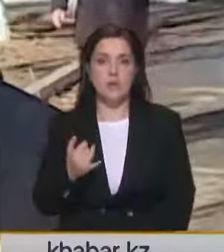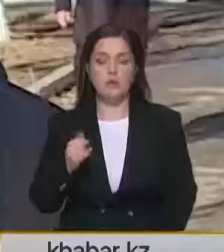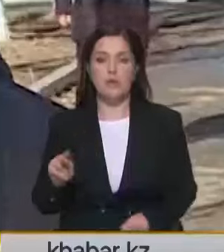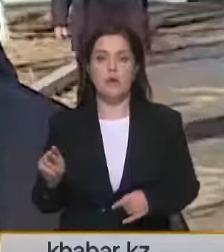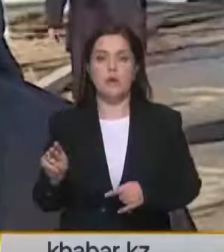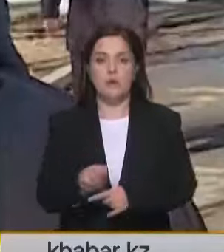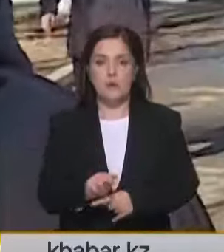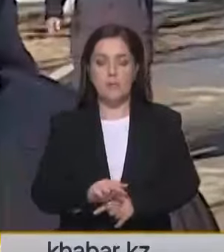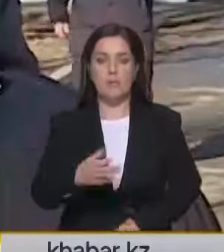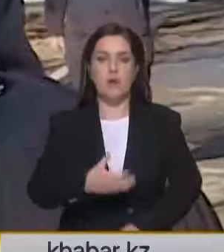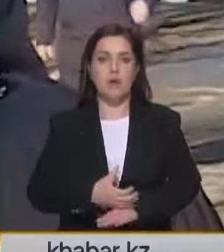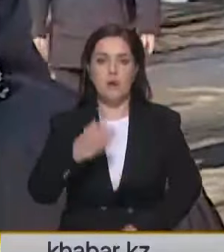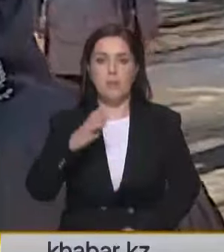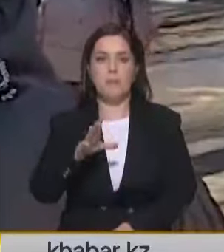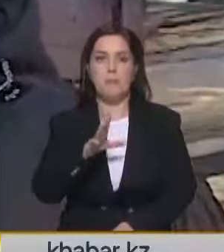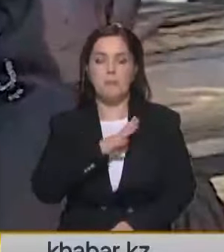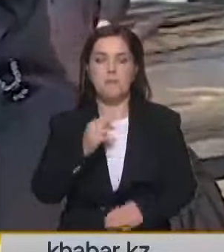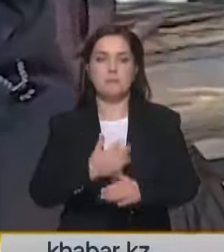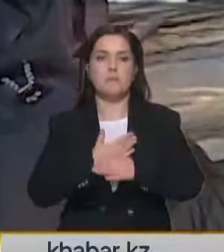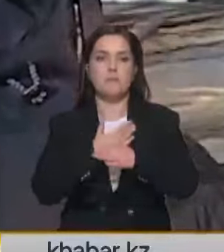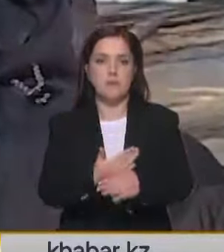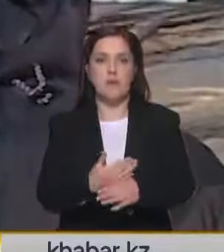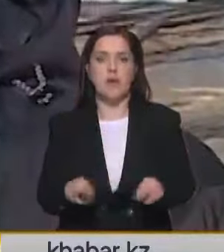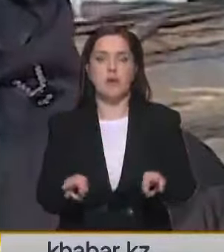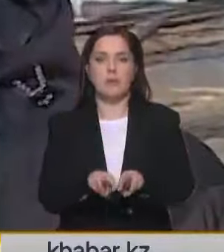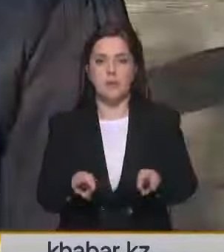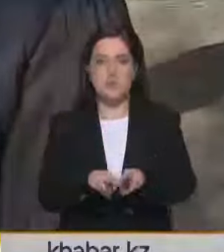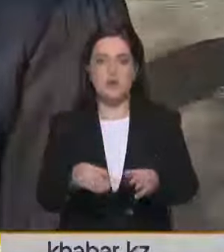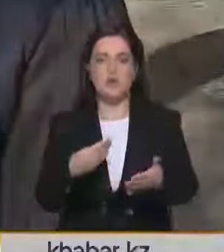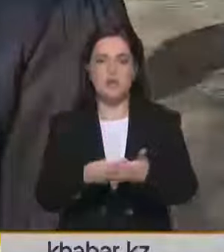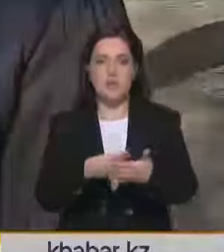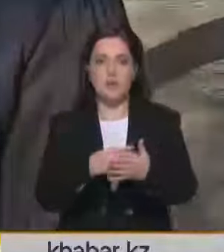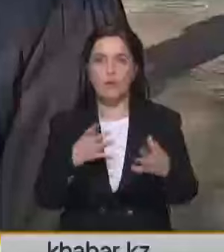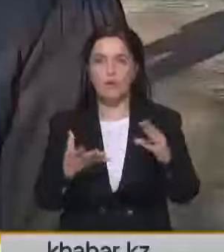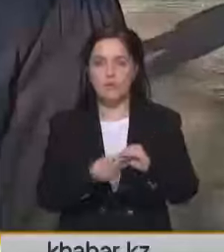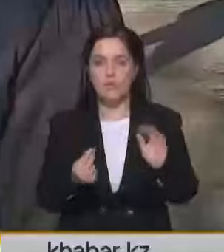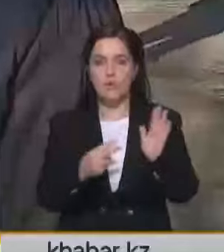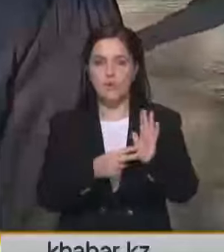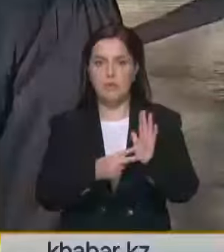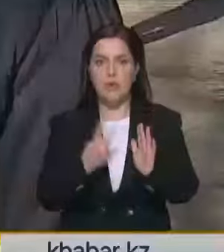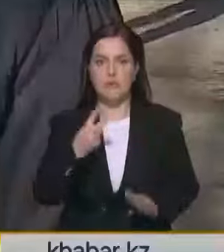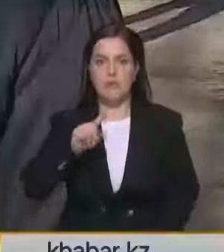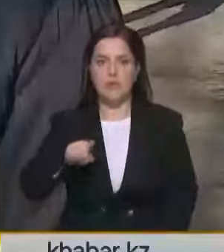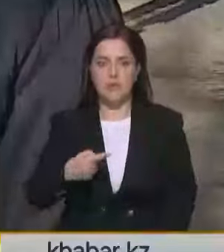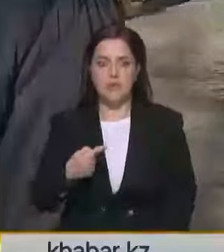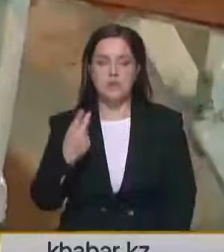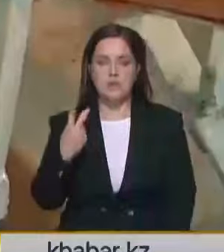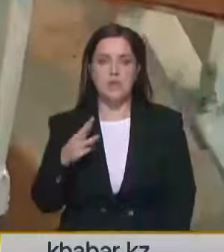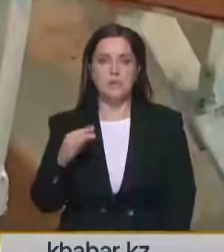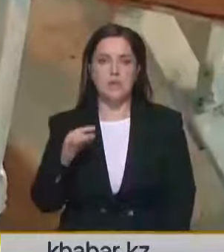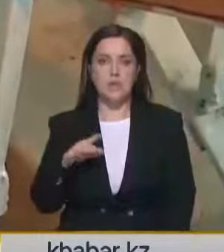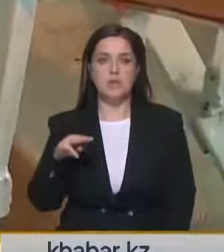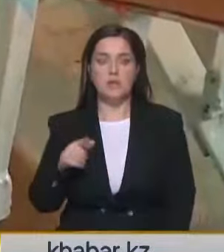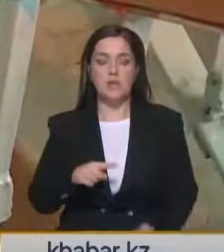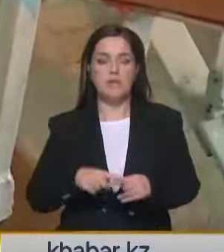лифтовых оборудований была профинансирована Министерством финансов. Сумма составляет 2,2 миллиарда тенге. В